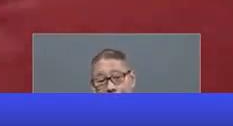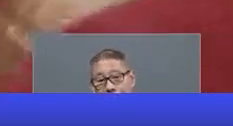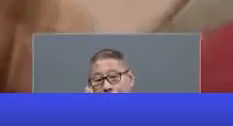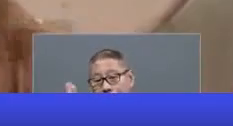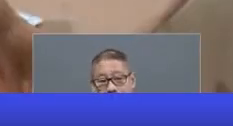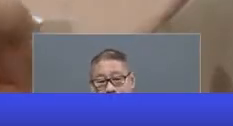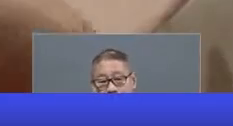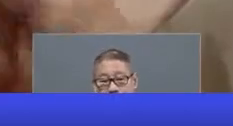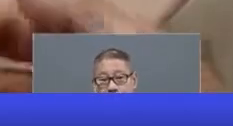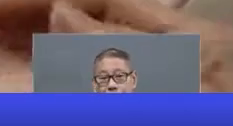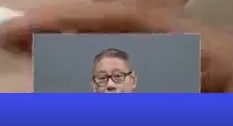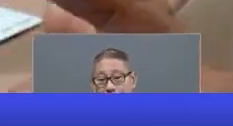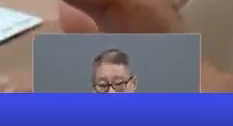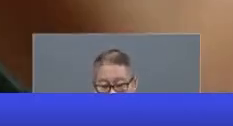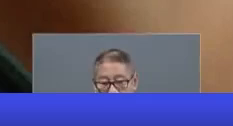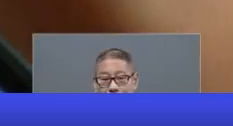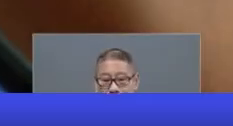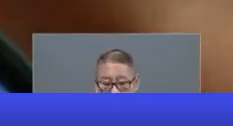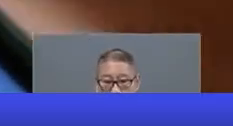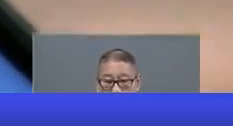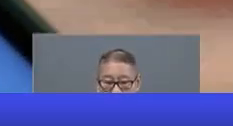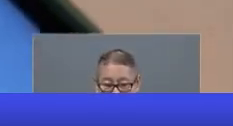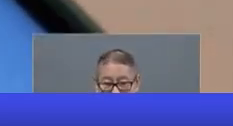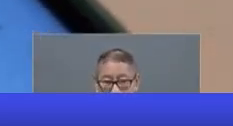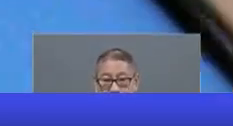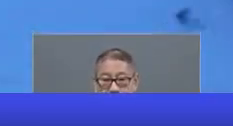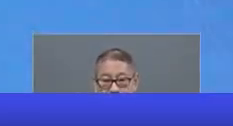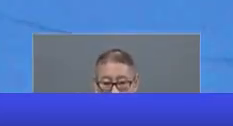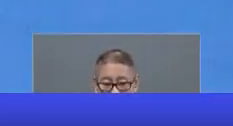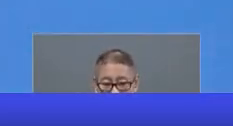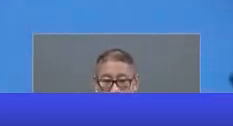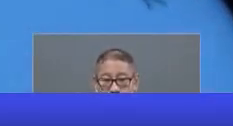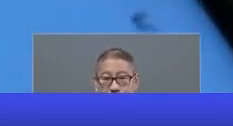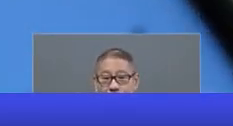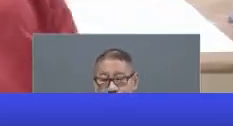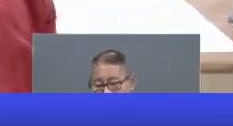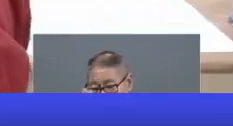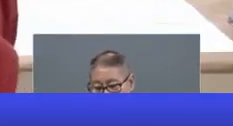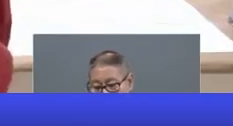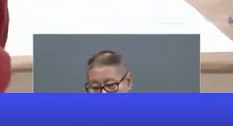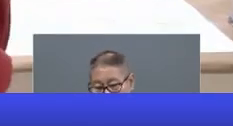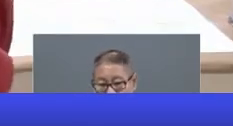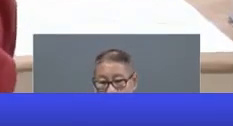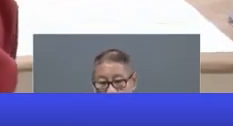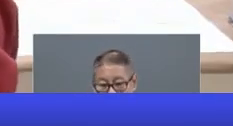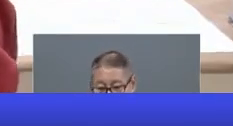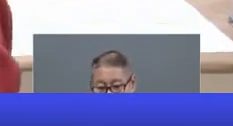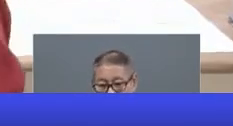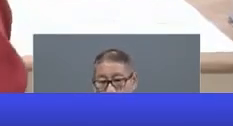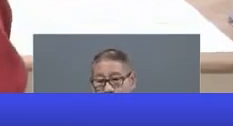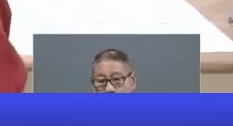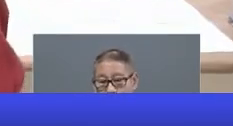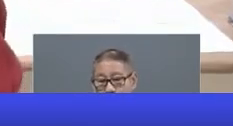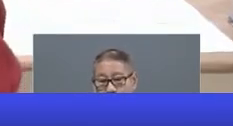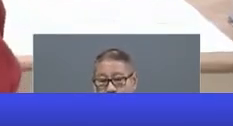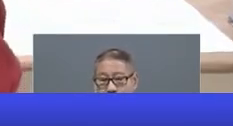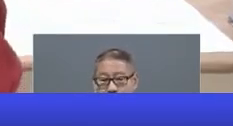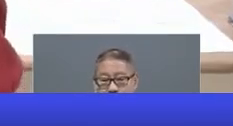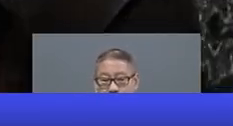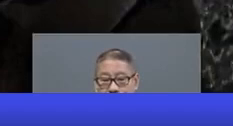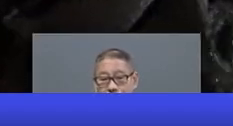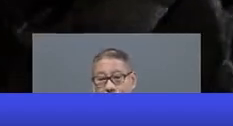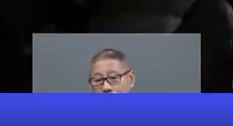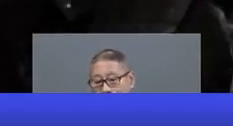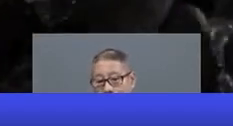แต่ว่าต้องไปซื้อของนะคะแต่รัฐก็ไม่ได้ห้ามนะฮะเพราะรู้ดีว่าบางทีเนี่ยมันคือความจำเป็นถ้าเกิดจะต้องเอ่อมาใช้ในอำเภอนี้แต่